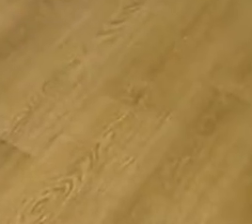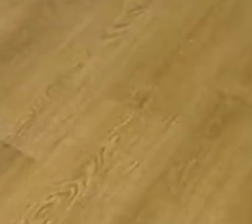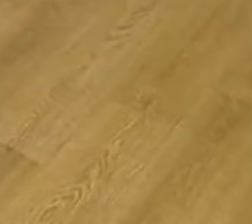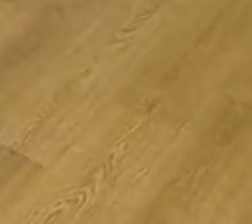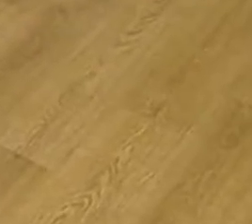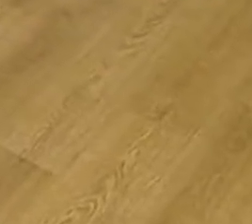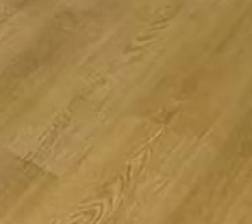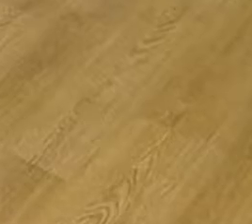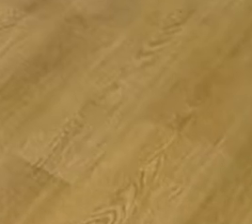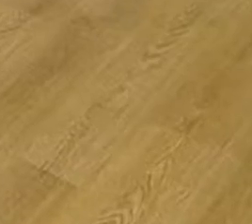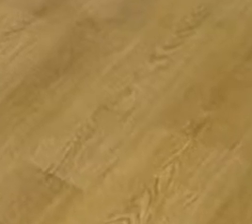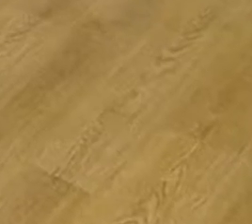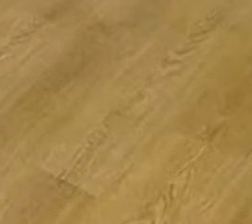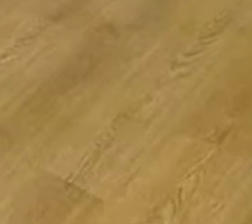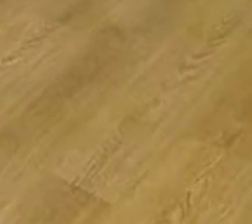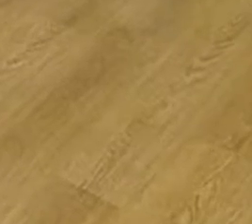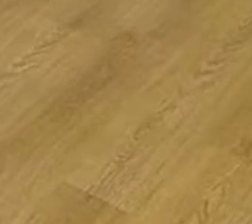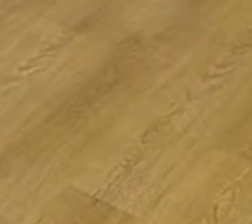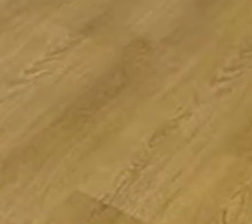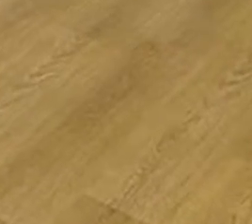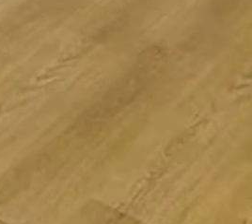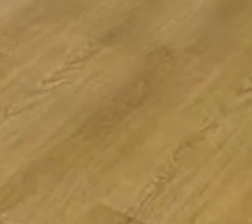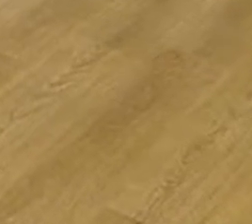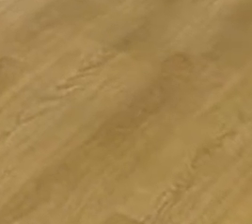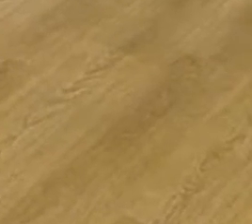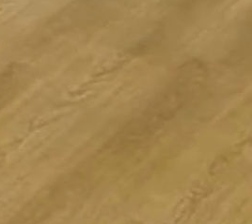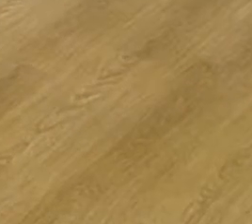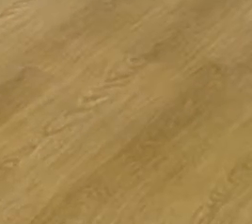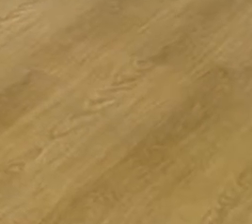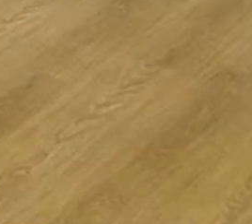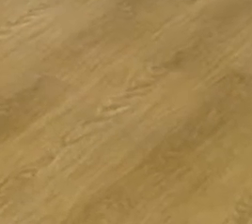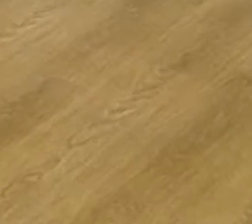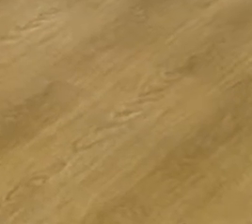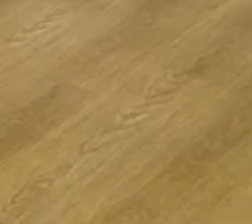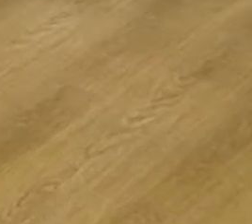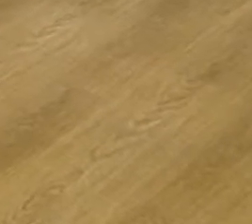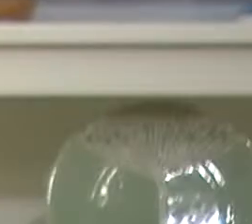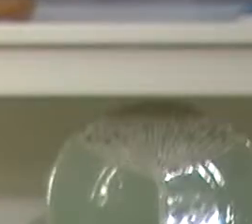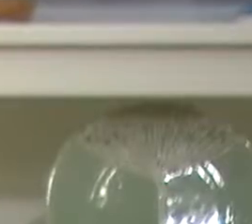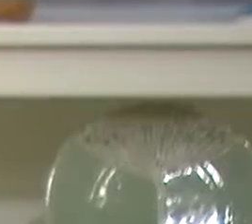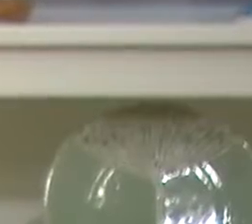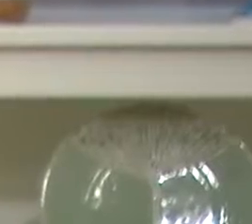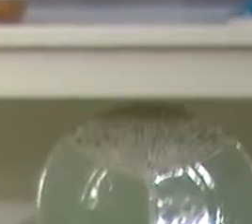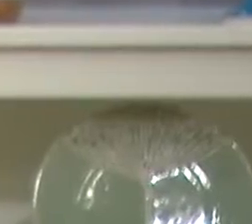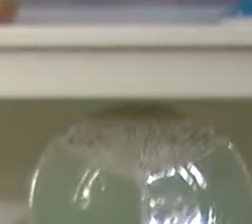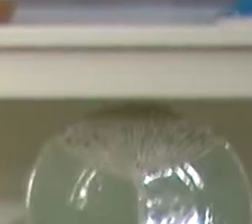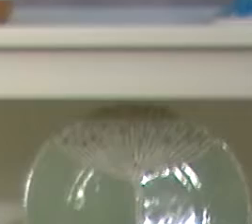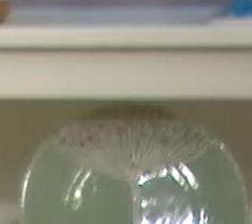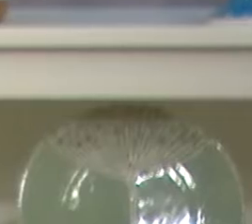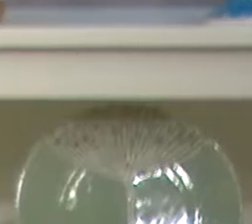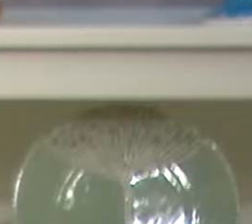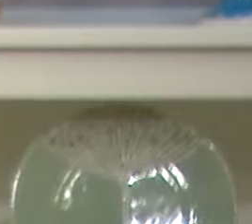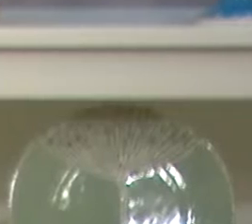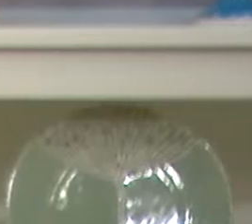Evet efendim bandımız sonrası yeniden ekranlarınızdayız Özgür hocamızla sohbetimize devam ediyoruz hocam bandı size dikkatlice